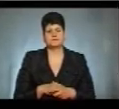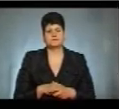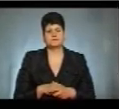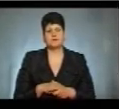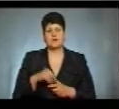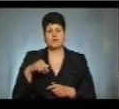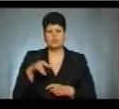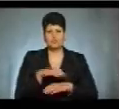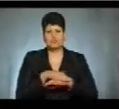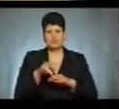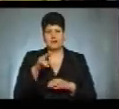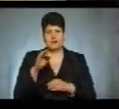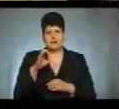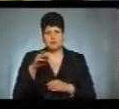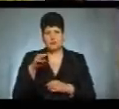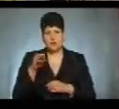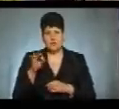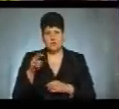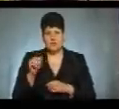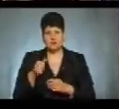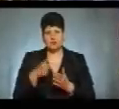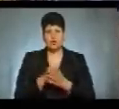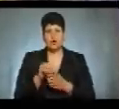Підуть по вулиці Листопадові до Миколинецького кладовища.